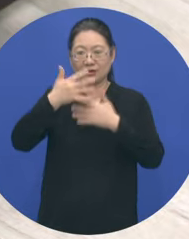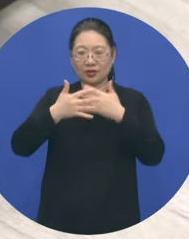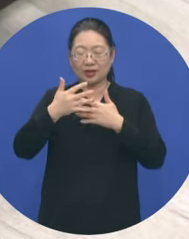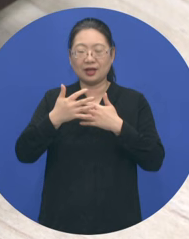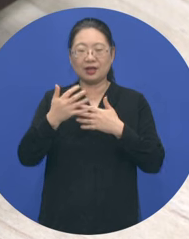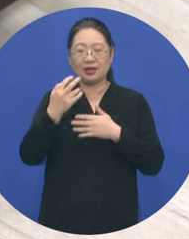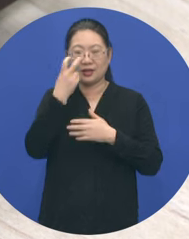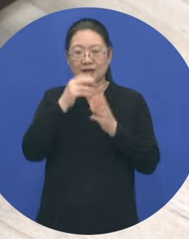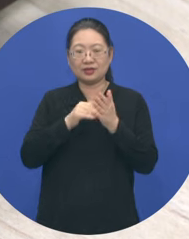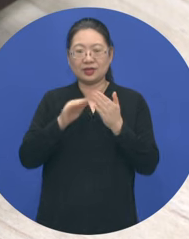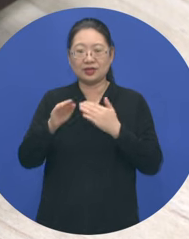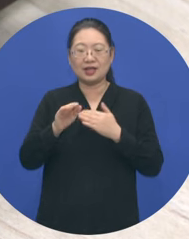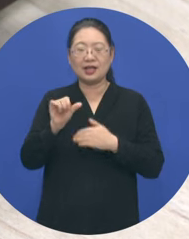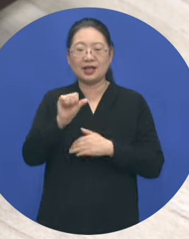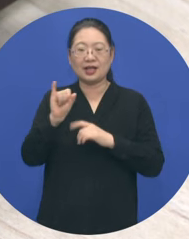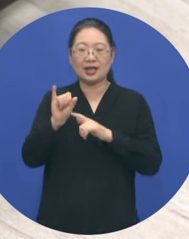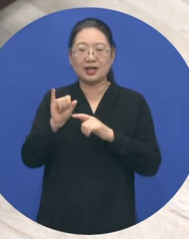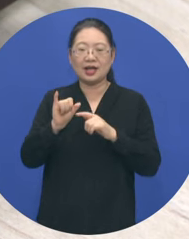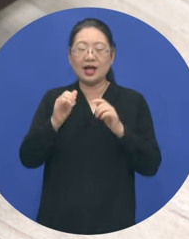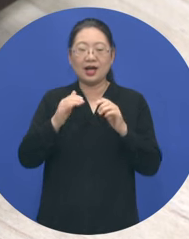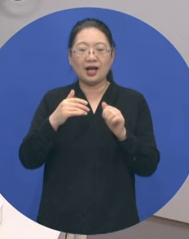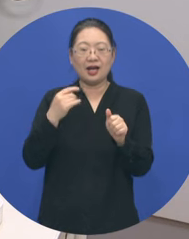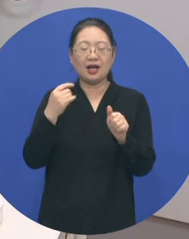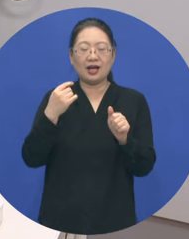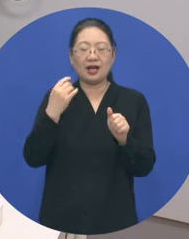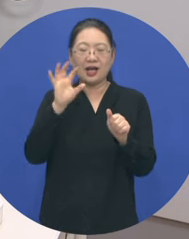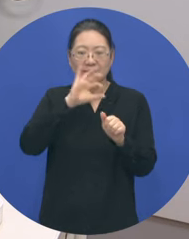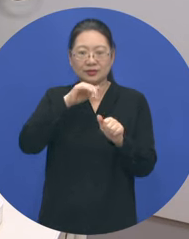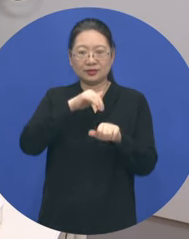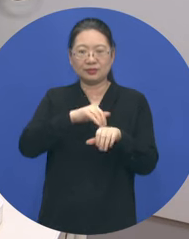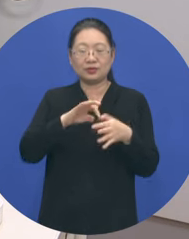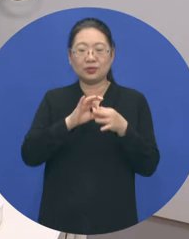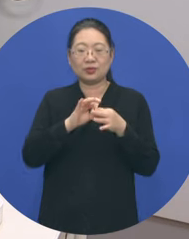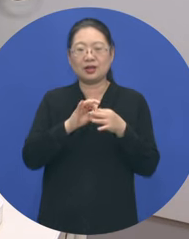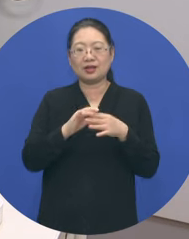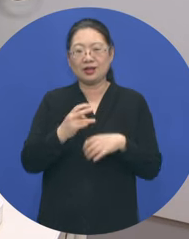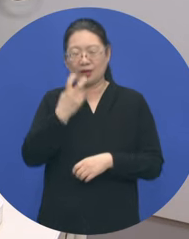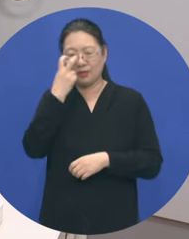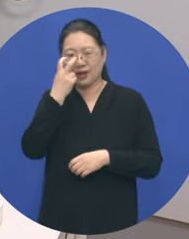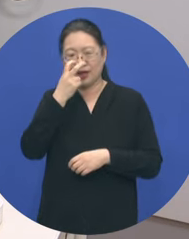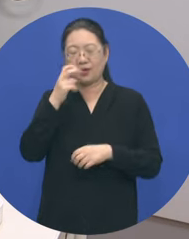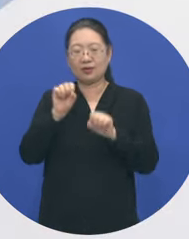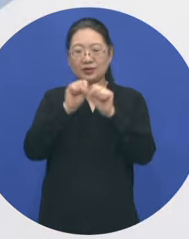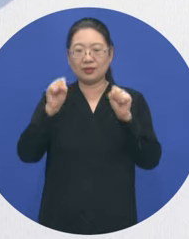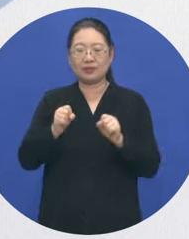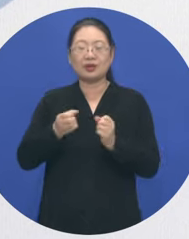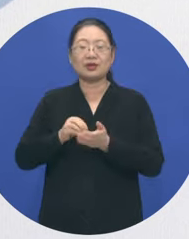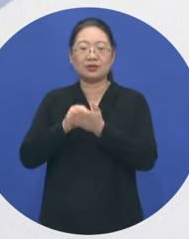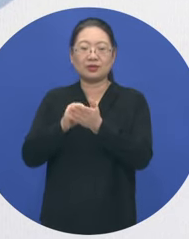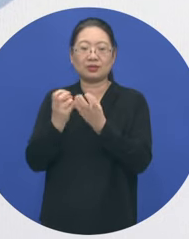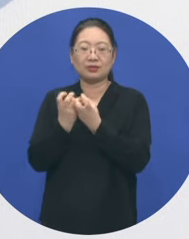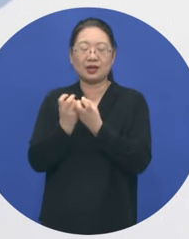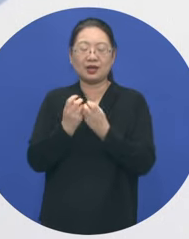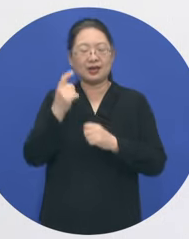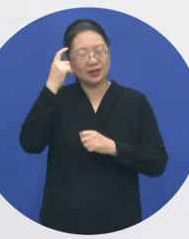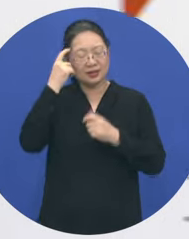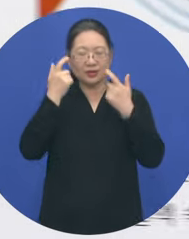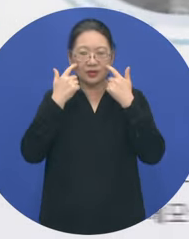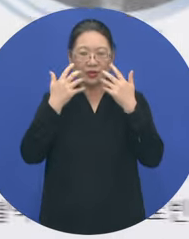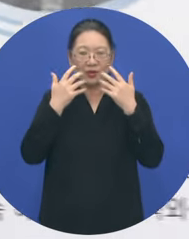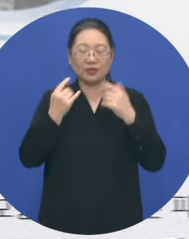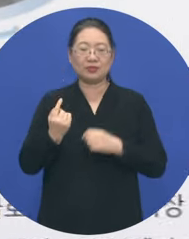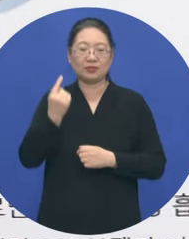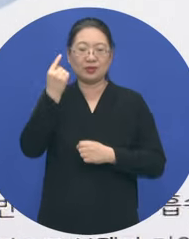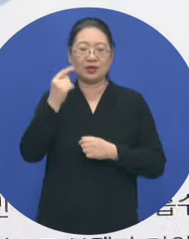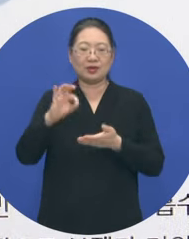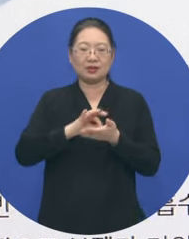영상을 촬영한 후 인공지능 학습을 통해 패턴을 인식해 동물보호 관리 시스템에 등록하는 방식입니다. 인식 정확도는 높이고